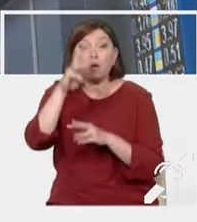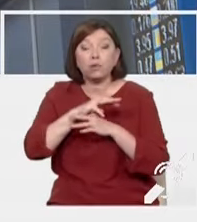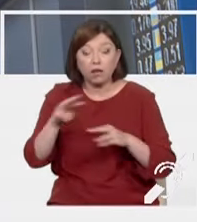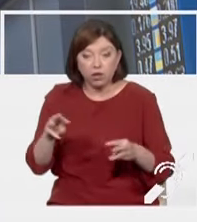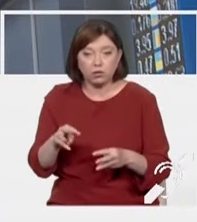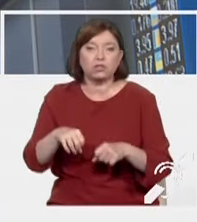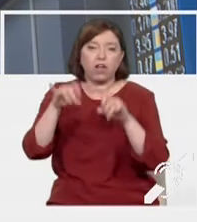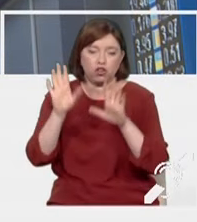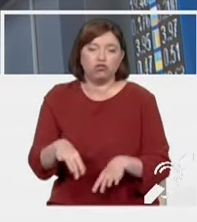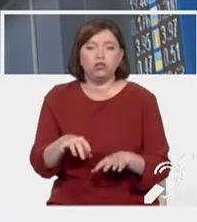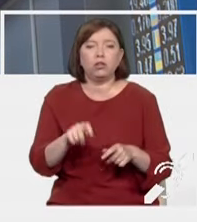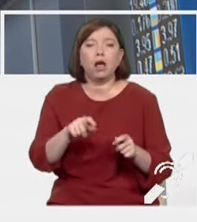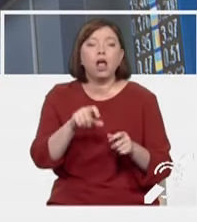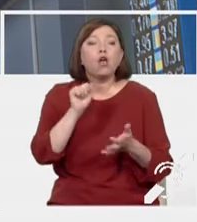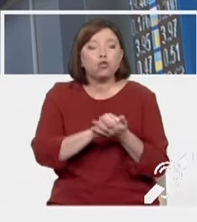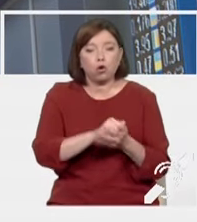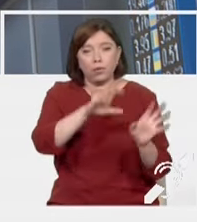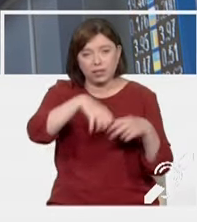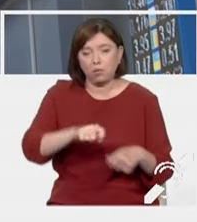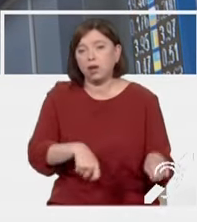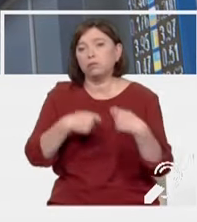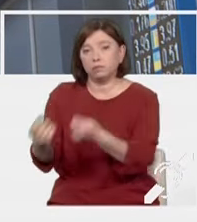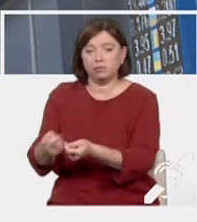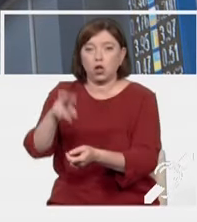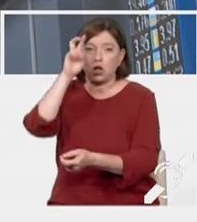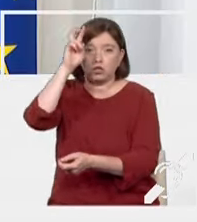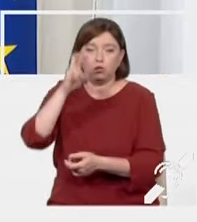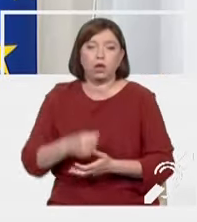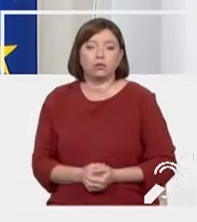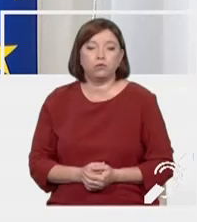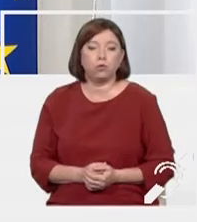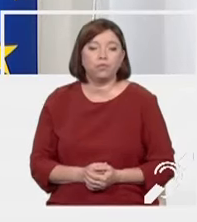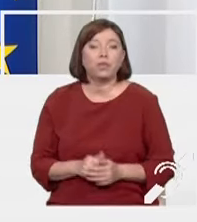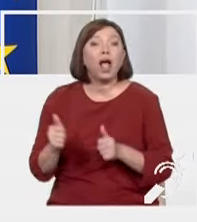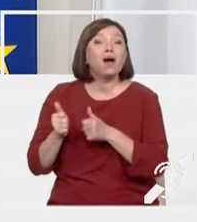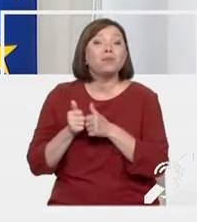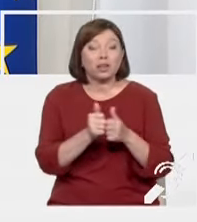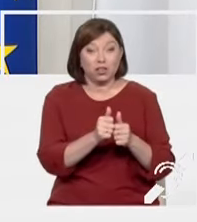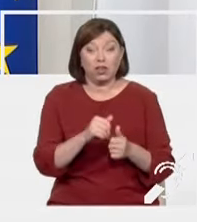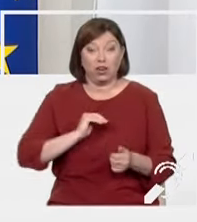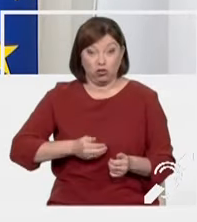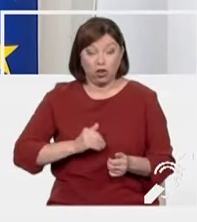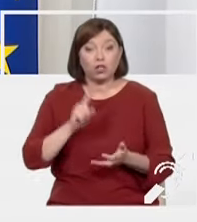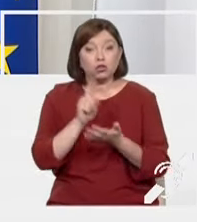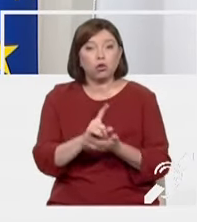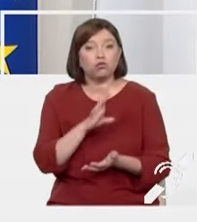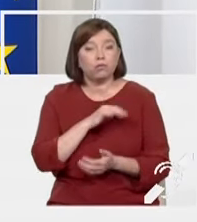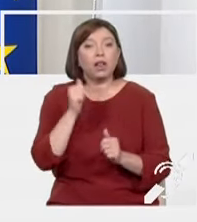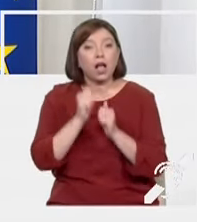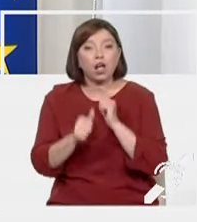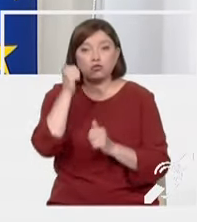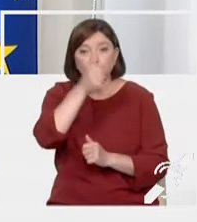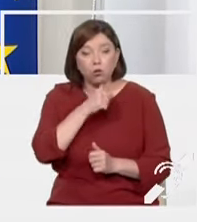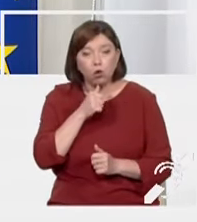asumat procesul de trecere a întreprinderii înapoi în gestiunea statului. Partenerul privat urma în fiecare